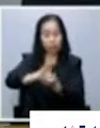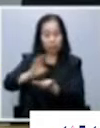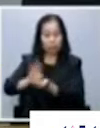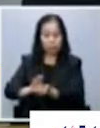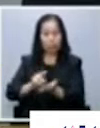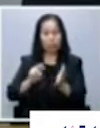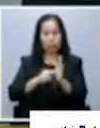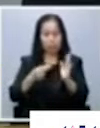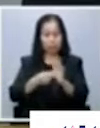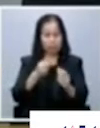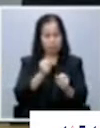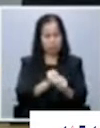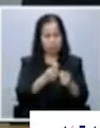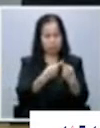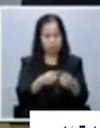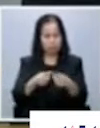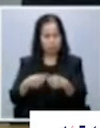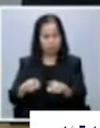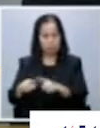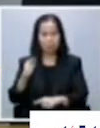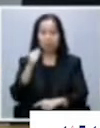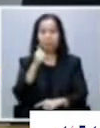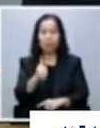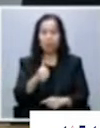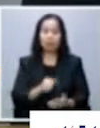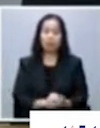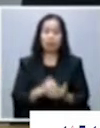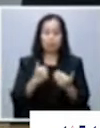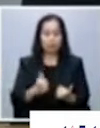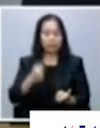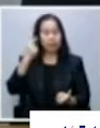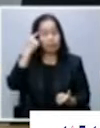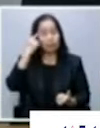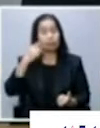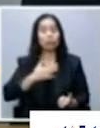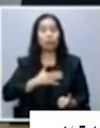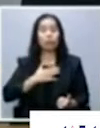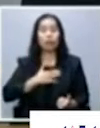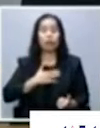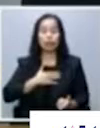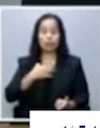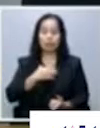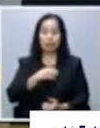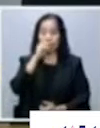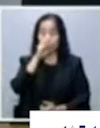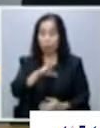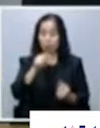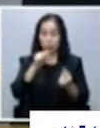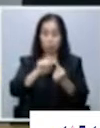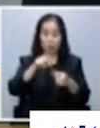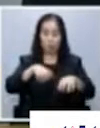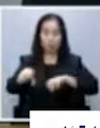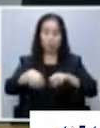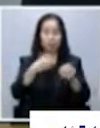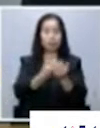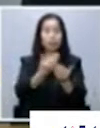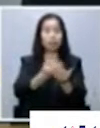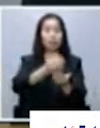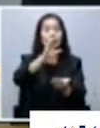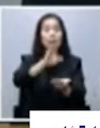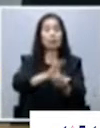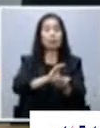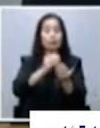นเดิมนะครับสิ่งสําคัญที่สุดของในมุมมองของผมที่อยากจะเรียนต่อที่ประชุมในเรื่องของการจัดสรรงบประมาณลักษณะนี้นั้น